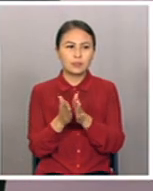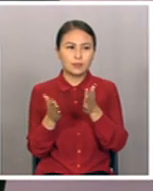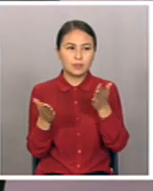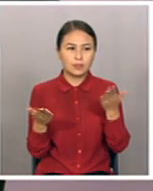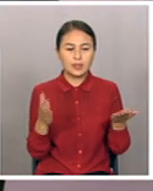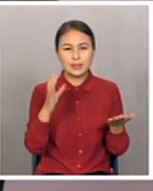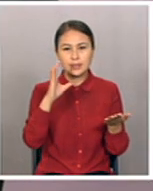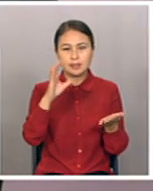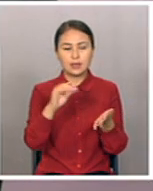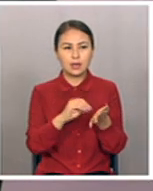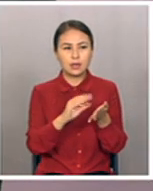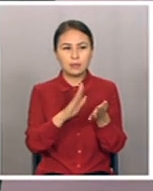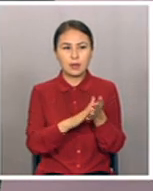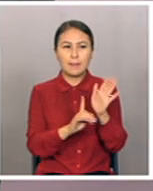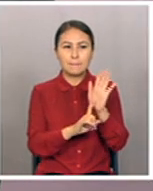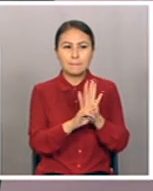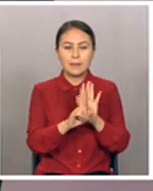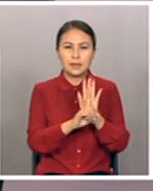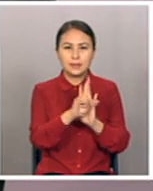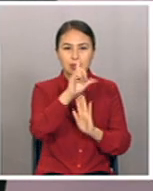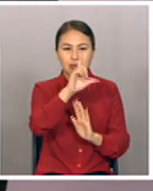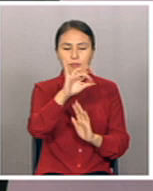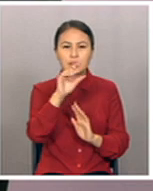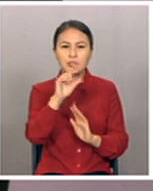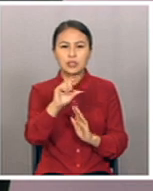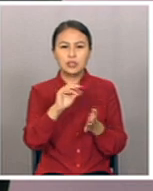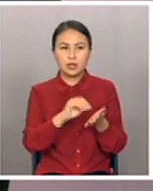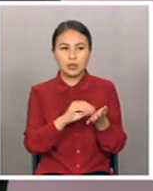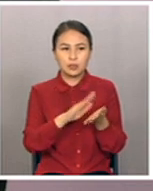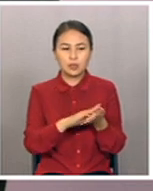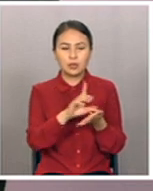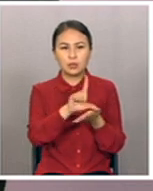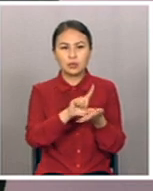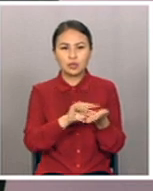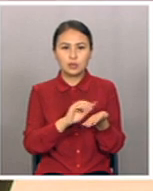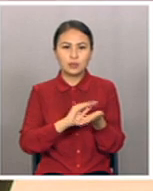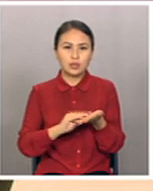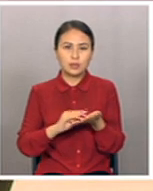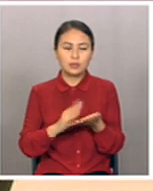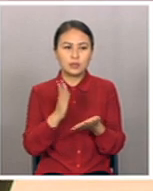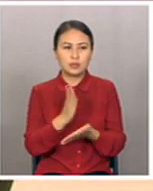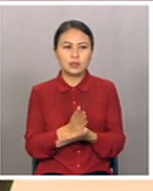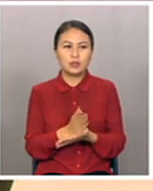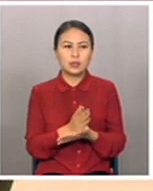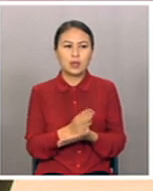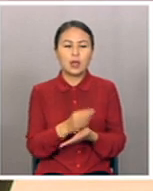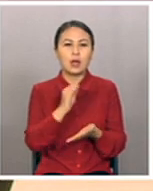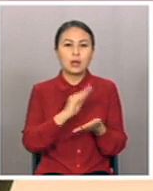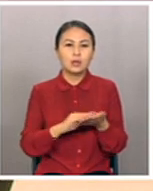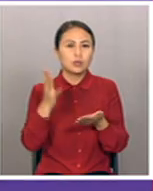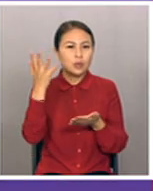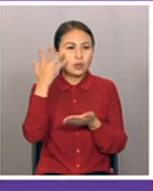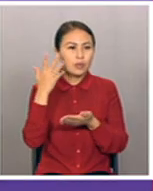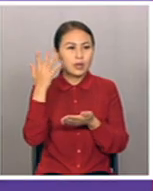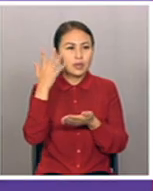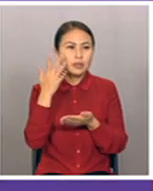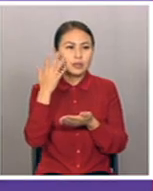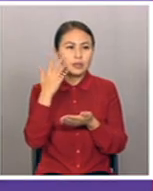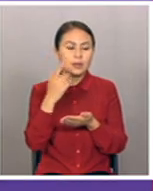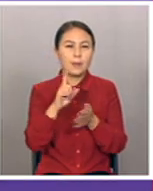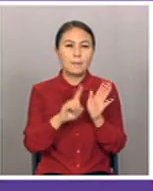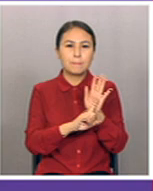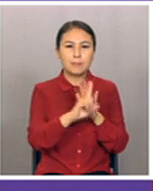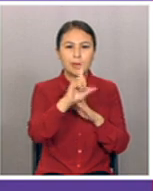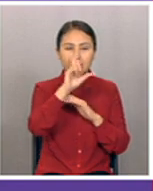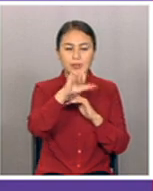С әріпінің бас әріпі мен кіші әріпін көшіріп жазып шығамыз. Жазу барысында бас әріпі